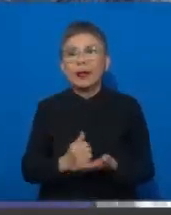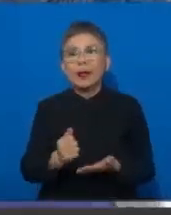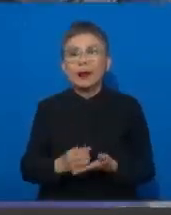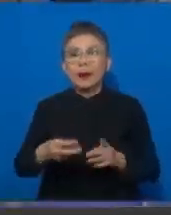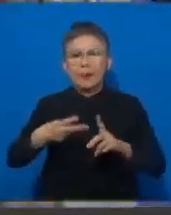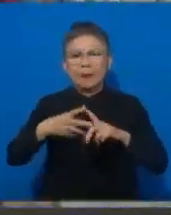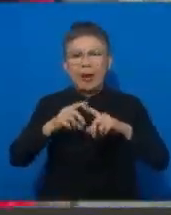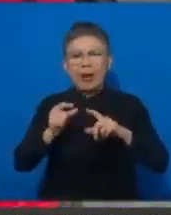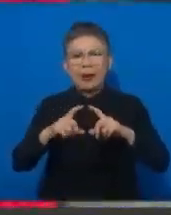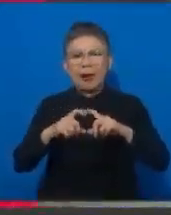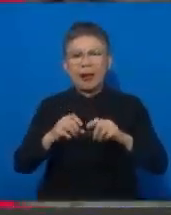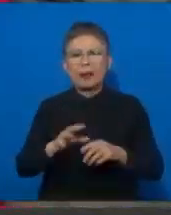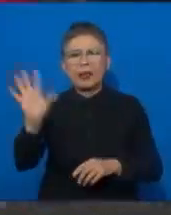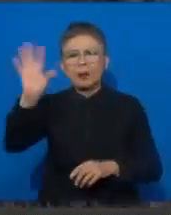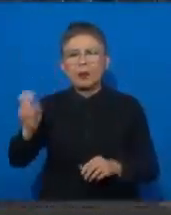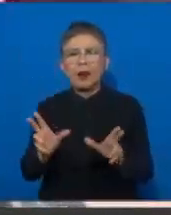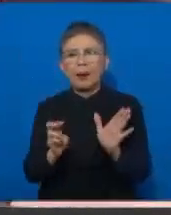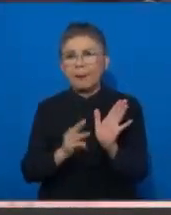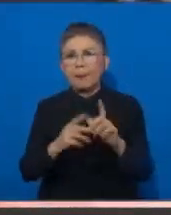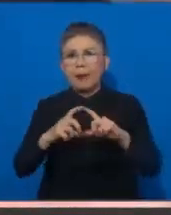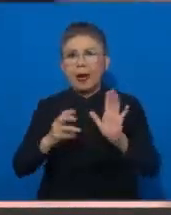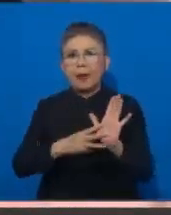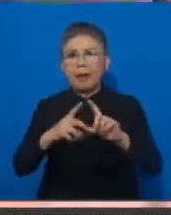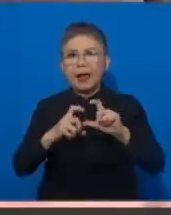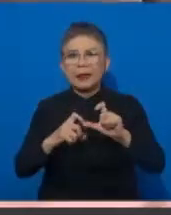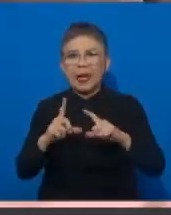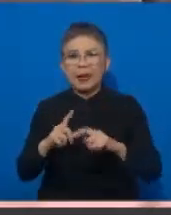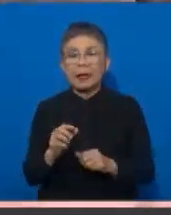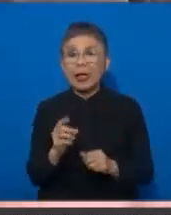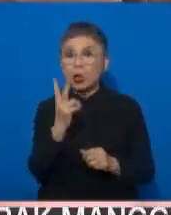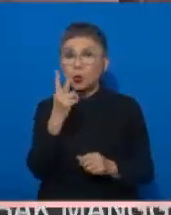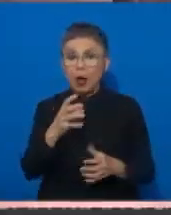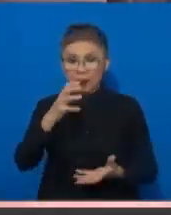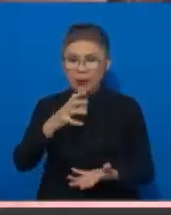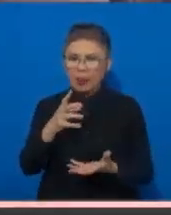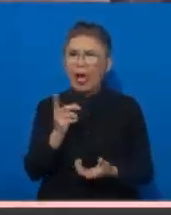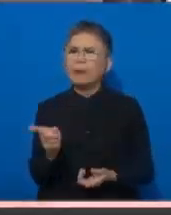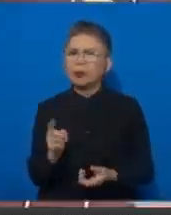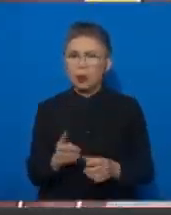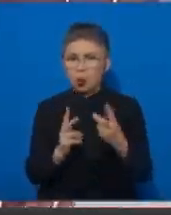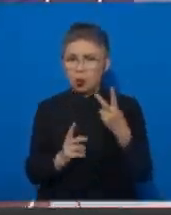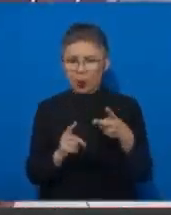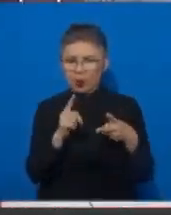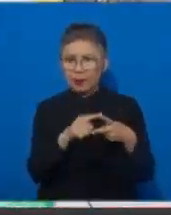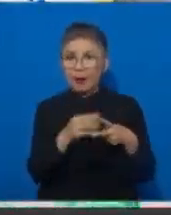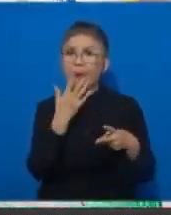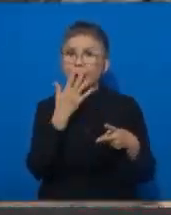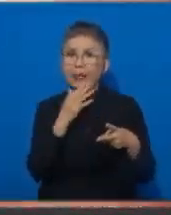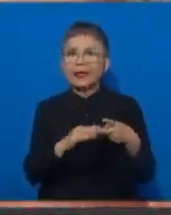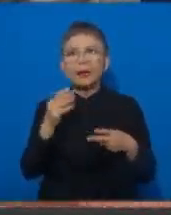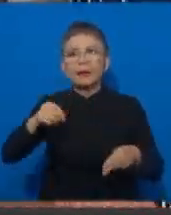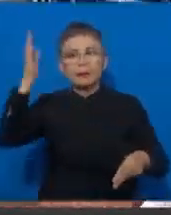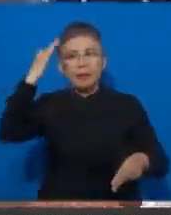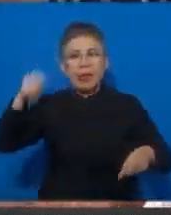Desa Bombong Lambe, Kabupaten Mamasa, Rabu siang. Terdapat 2 jenis barang kebutuhan pokok yang menjadi incaran warga, yakni beras dan minyak